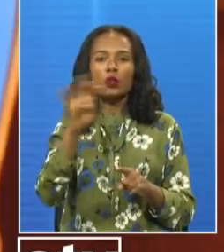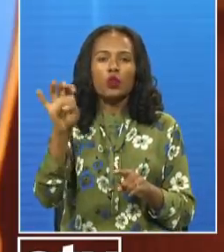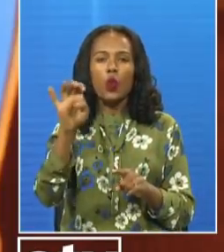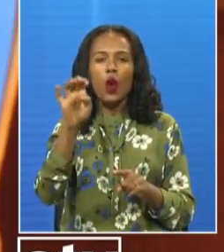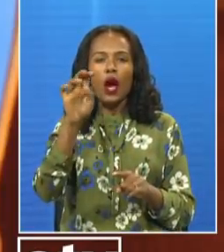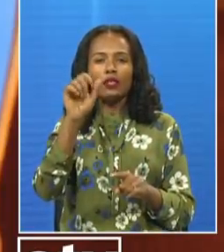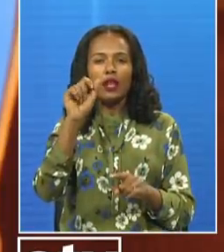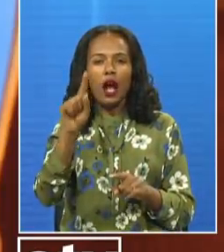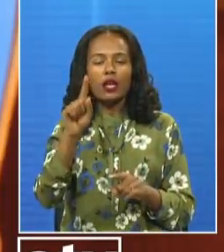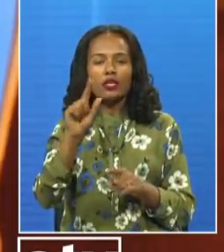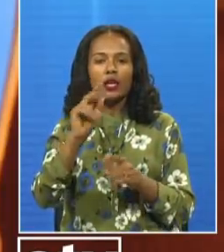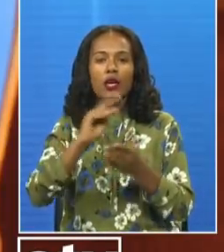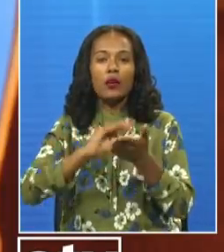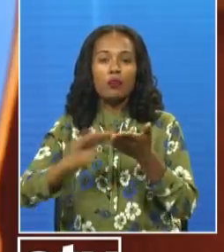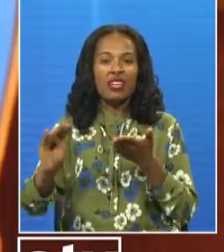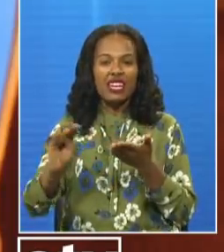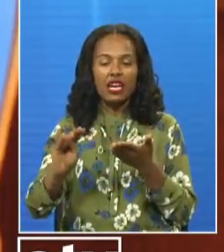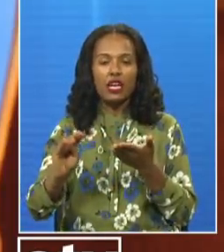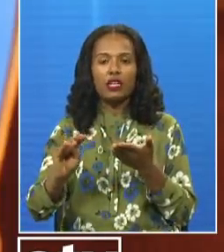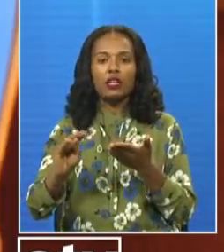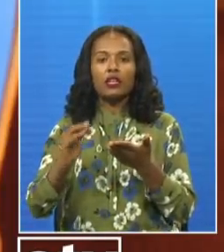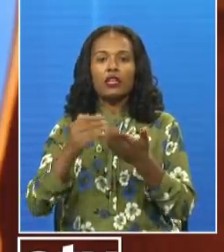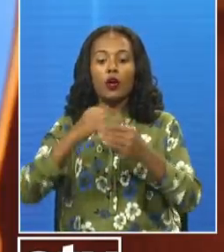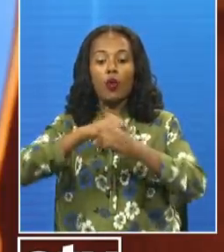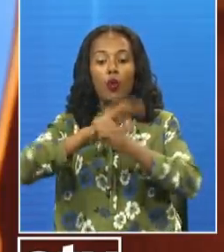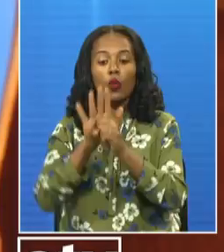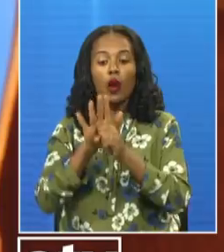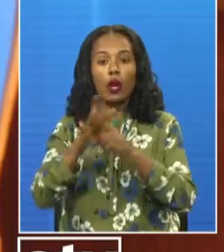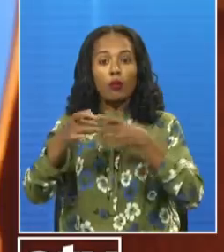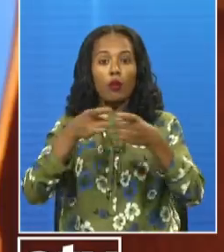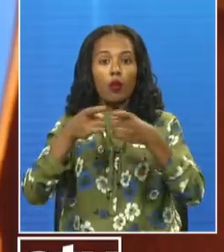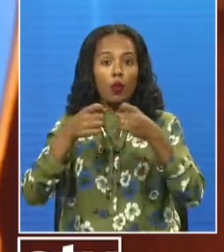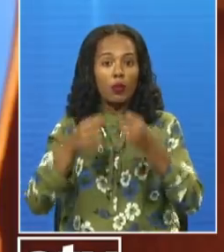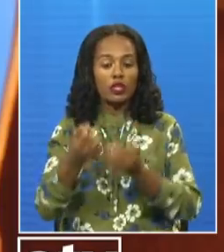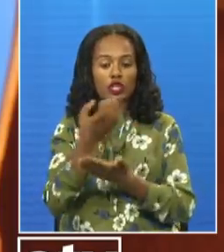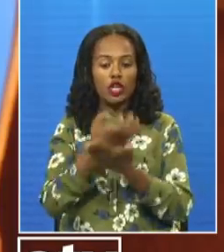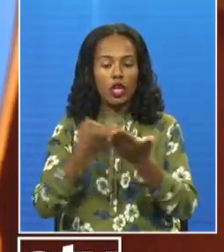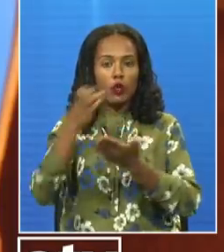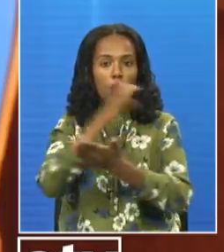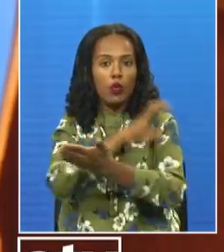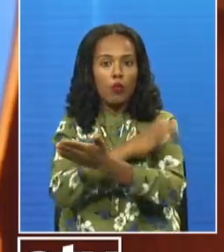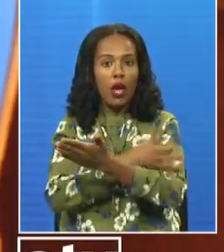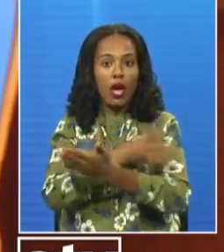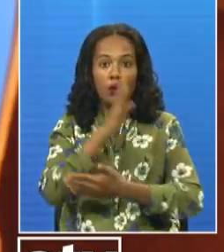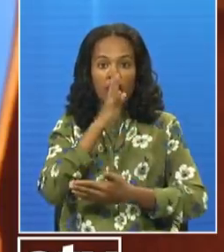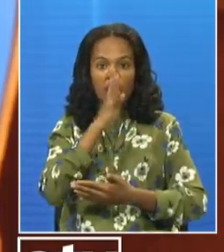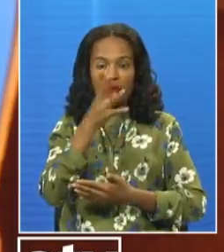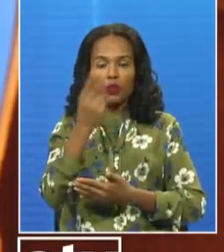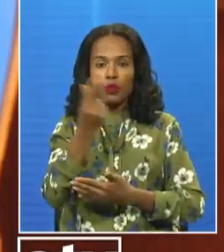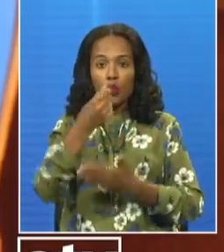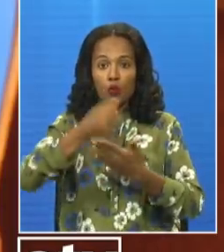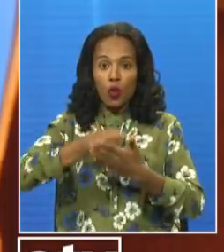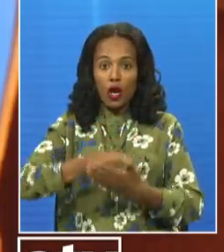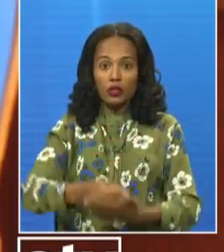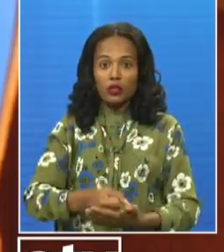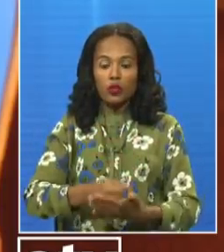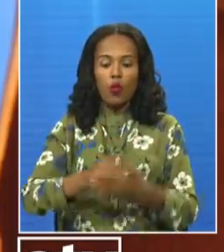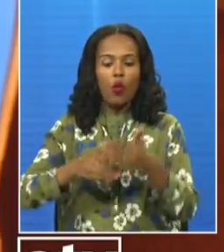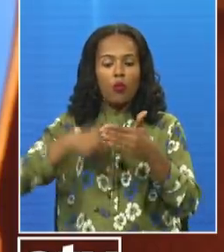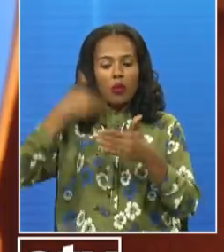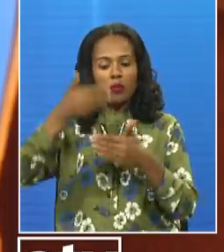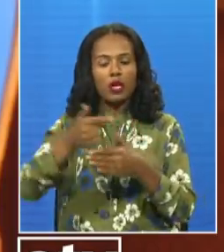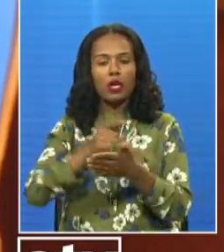411 ሚሊዮን ዶላር ከራፒድ ፋይናንሲንግ ኢንስትሩመንት የኮሮና ለመቋቋም ያስችልን የኢኮኖሚ አቅም ለመፍጠር ቦርዱ አጽድቆ